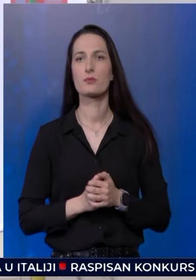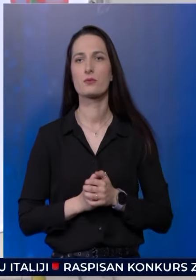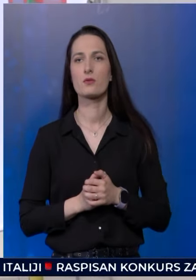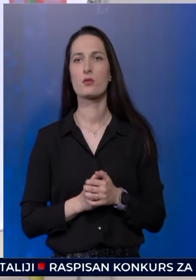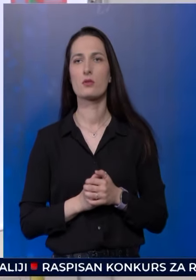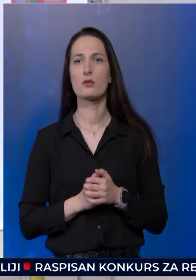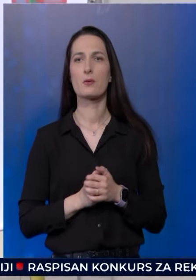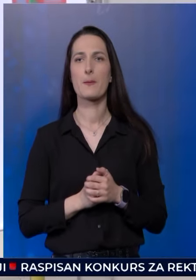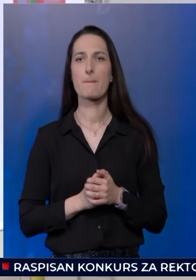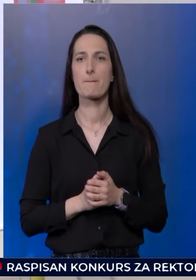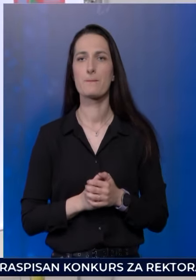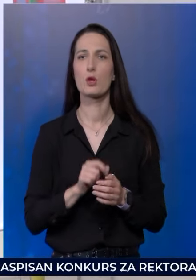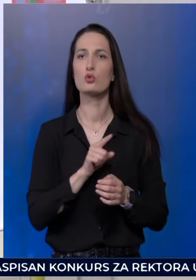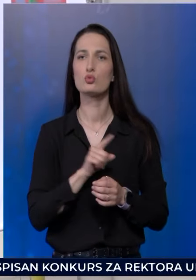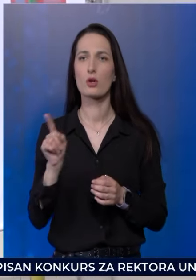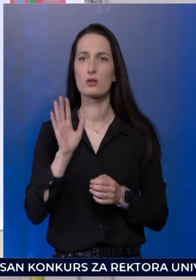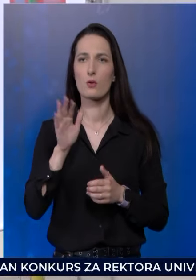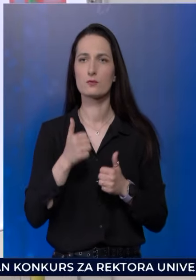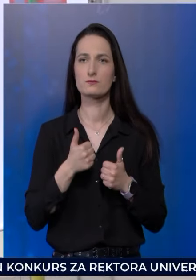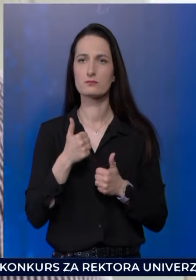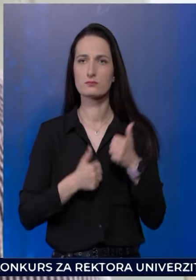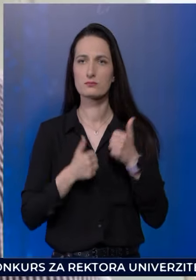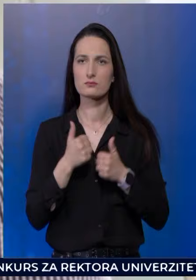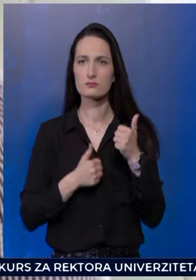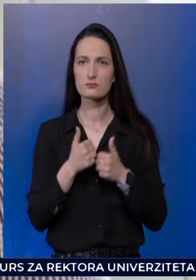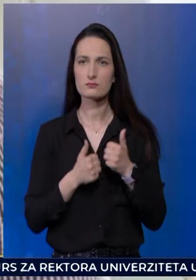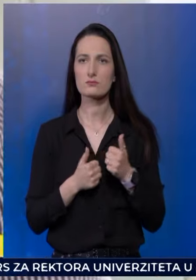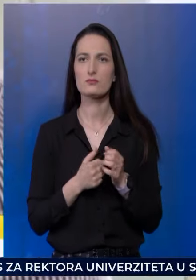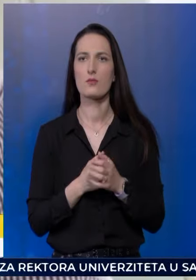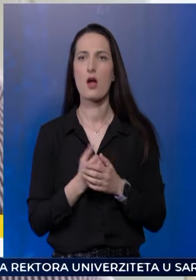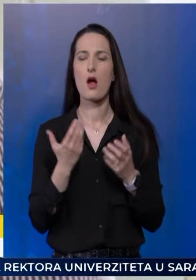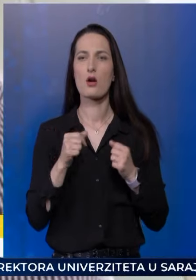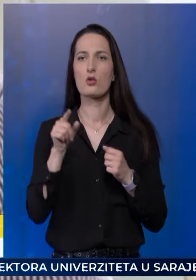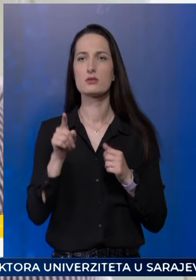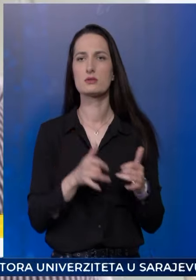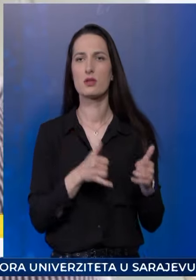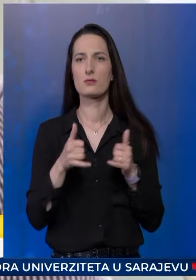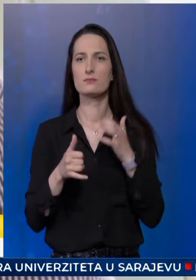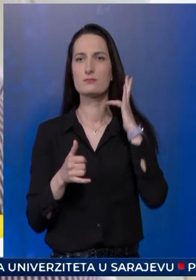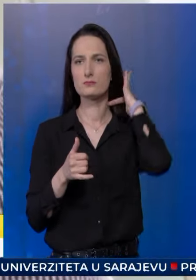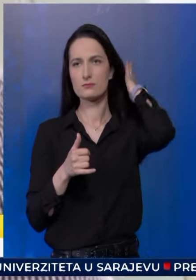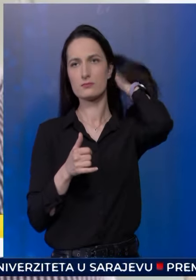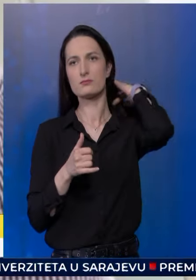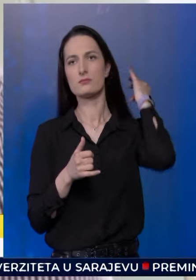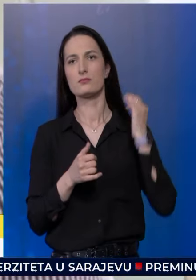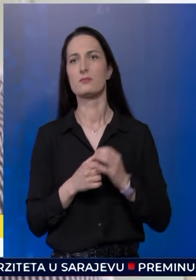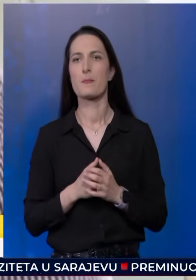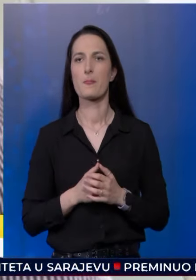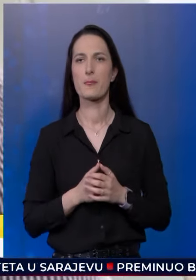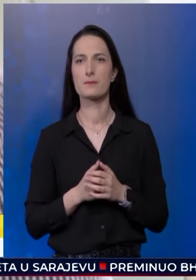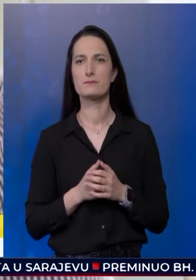da je prvobitno bio kandidat ispred 4 stranke. Koliko sam dobio informaciju da je predsjedništvo